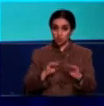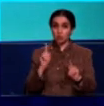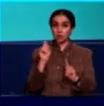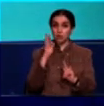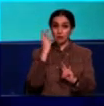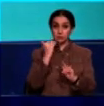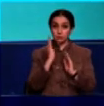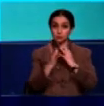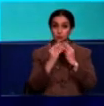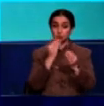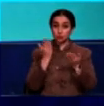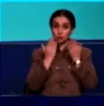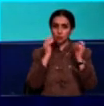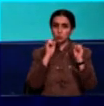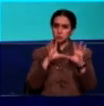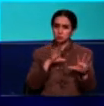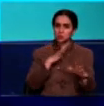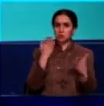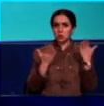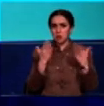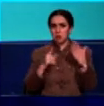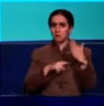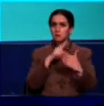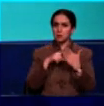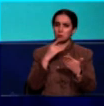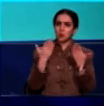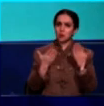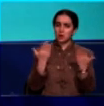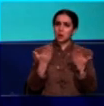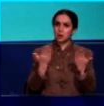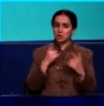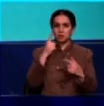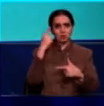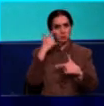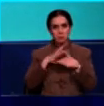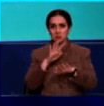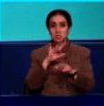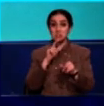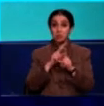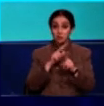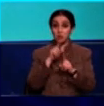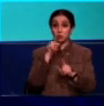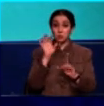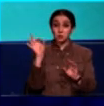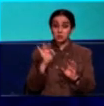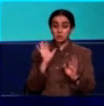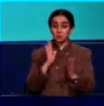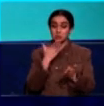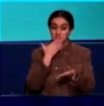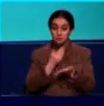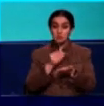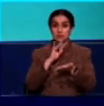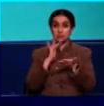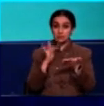Когда будем с вами читать, у вас могут появиться какие-то вопросы или какие-то непонятные слова. Вы их будете записывать в своей